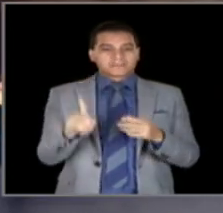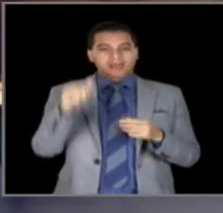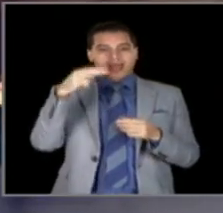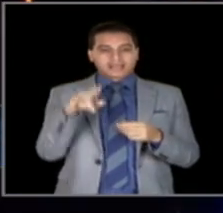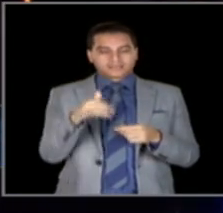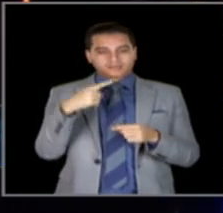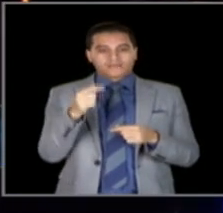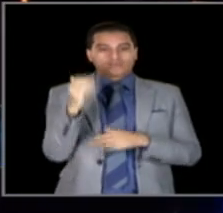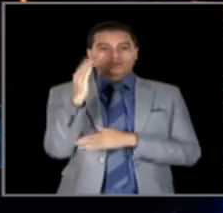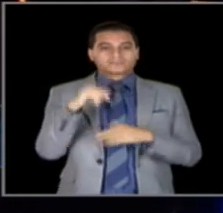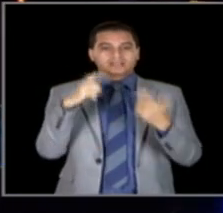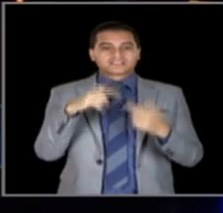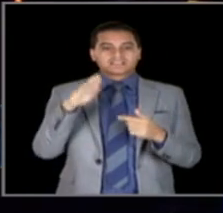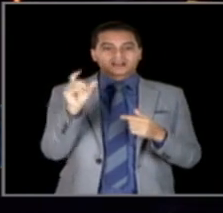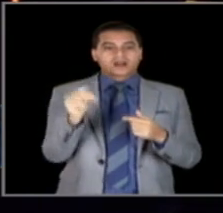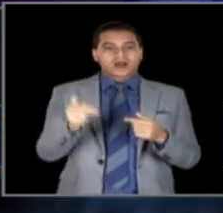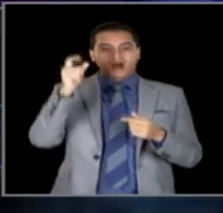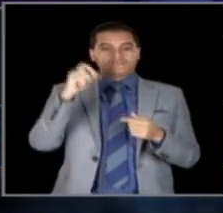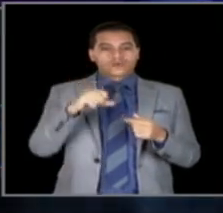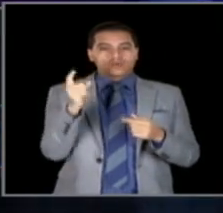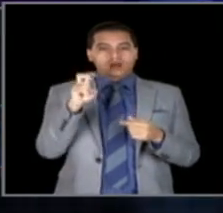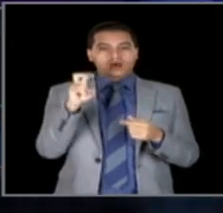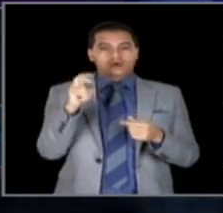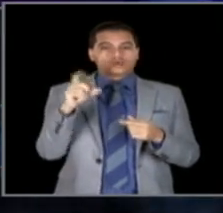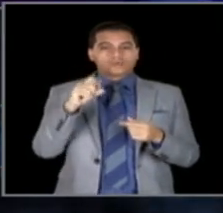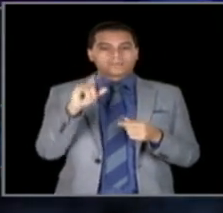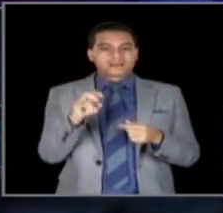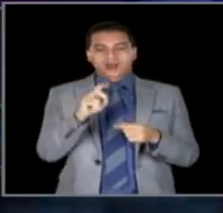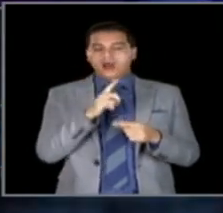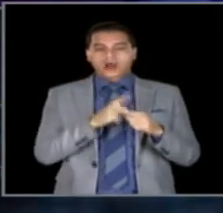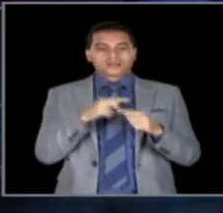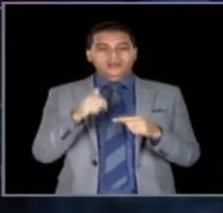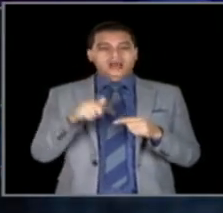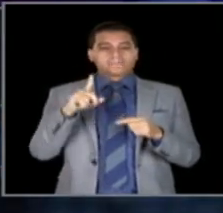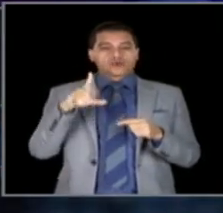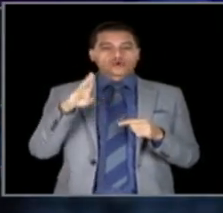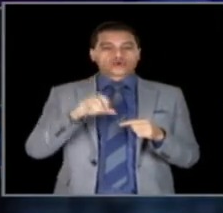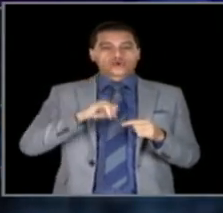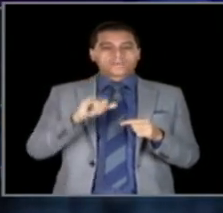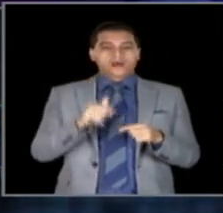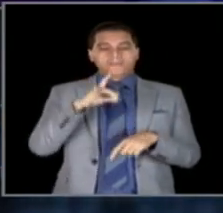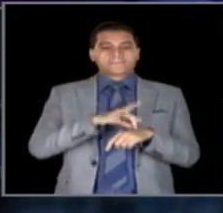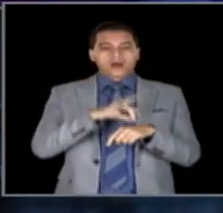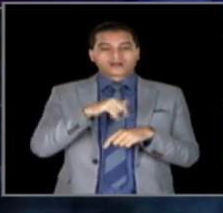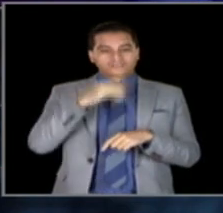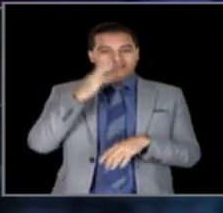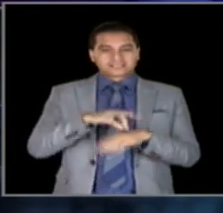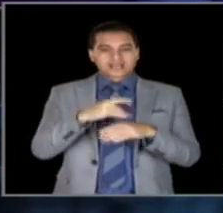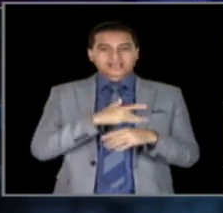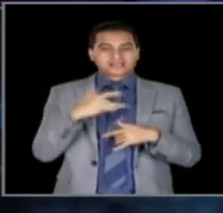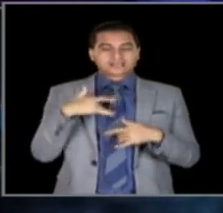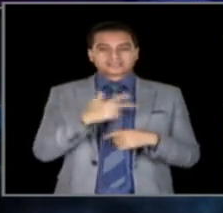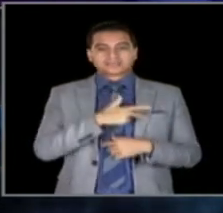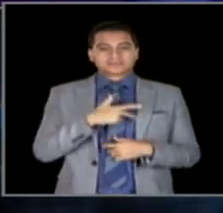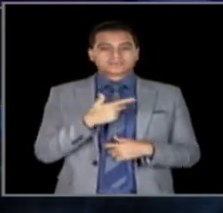هي العملة الرسمية لدولة سنغافورة؟ روبية. غلط. أجلوكوما هو مرض يصيب أحد أعضاء الإنسان، فما